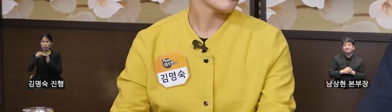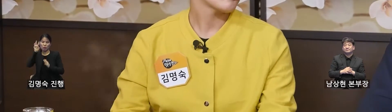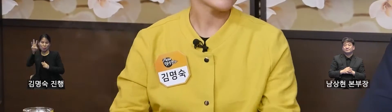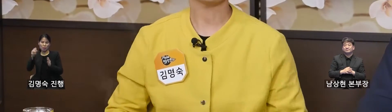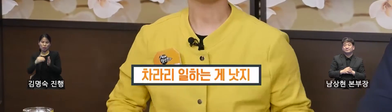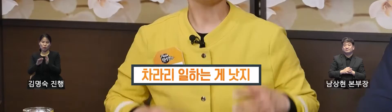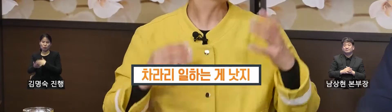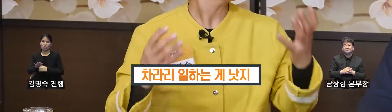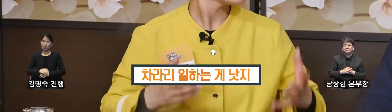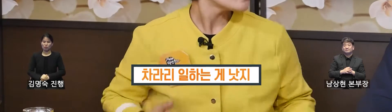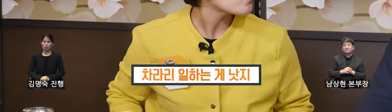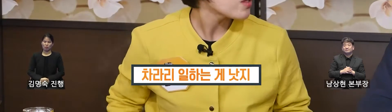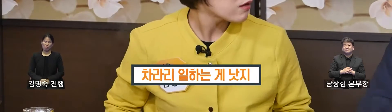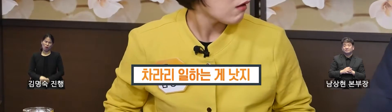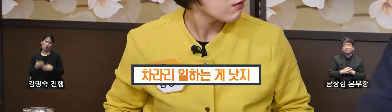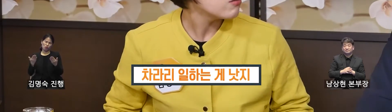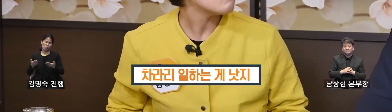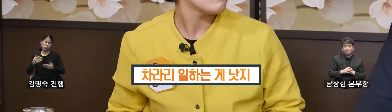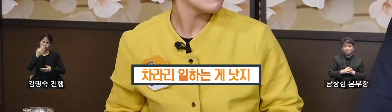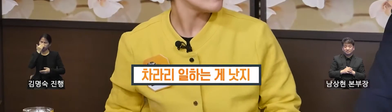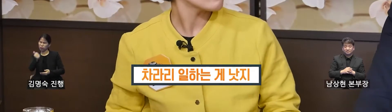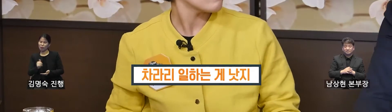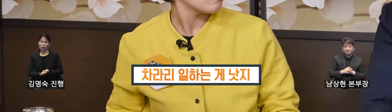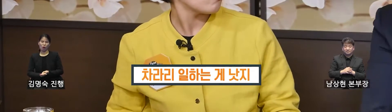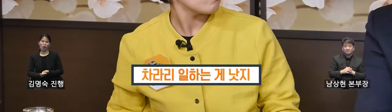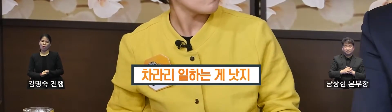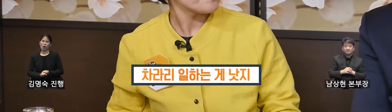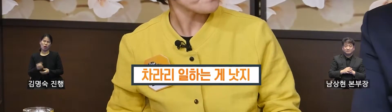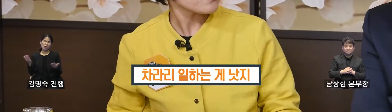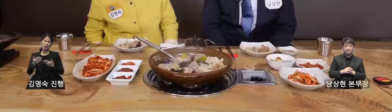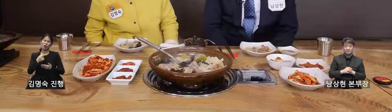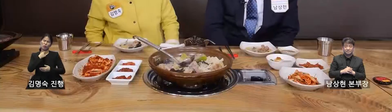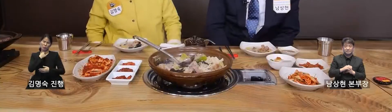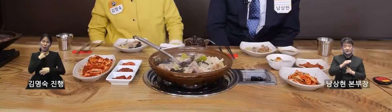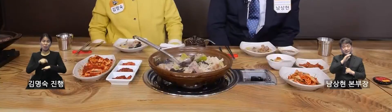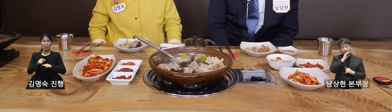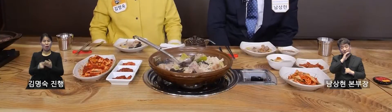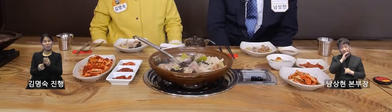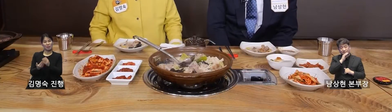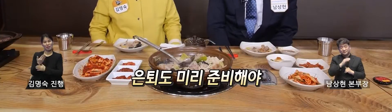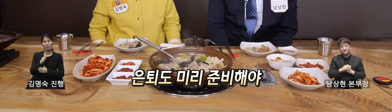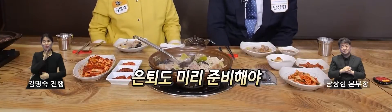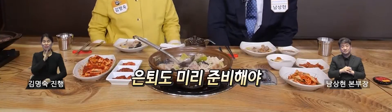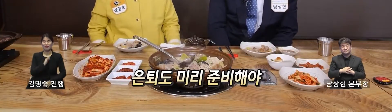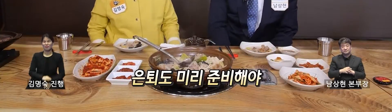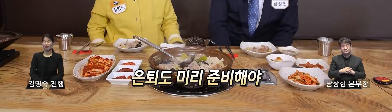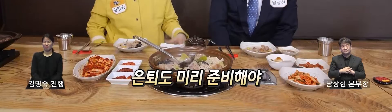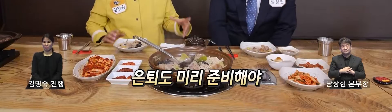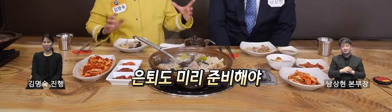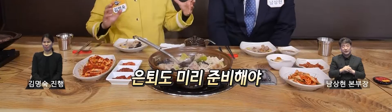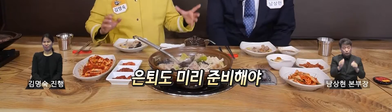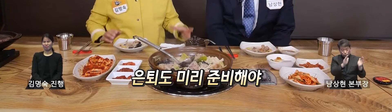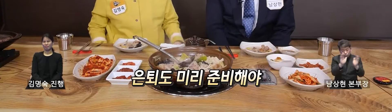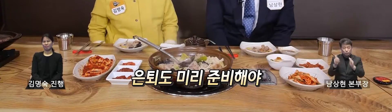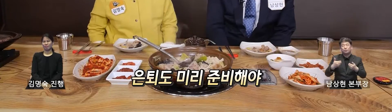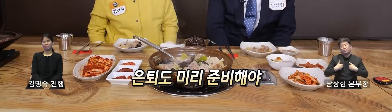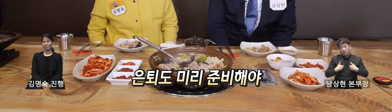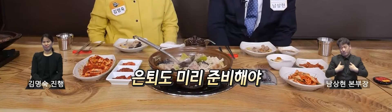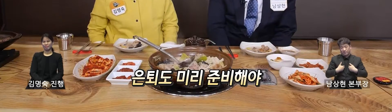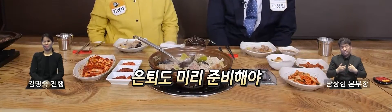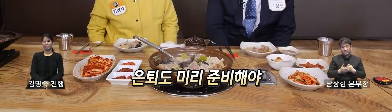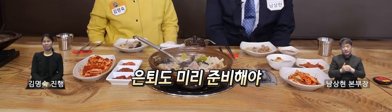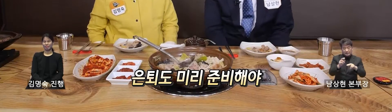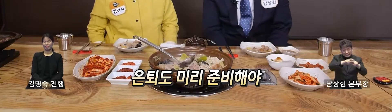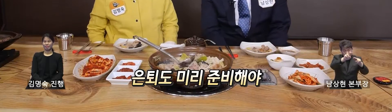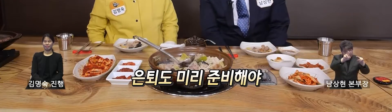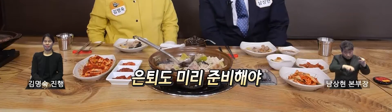쉬는 것도 차라리 일을 하면 좋겠다 이런 마음이잖아요. 네, 그렇죠. 그러니까 준비도 하셔야 돼요. 일자리